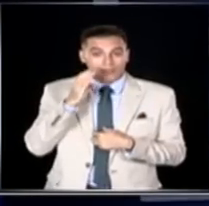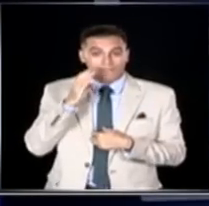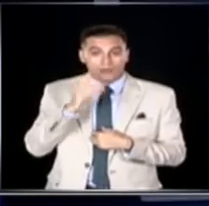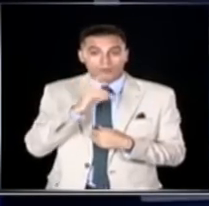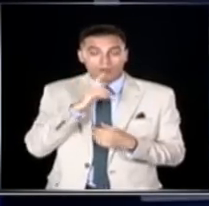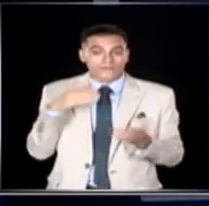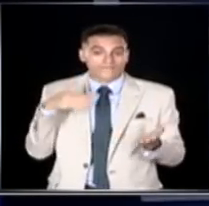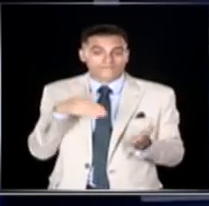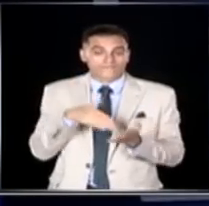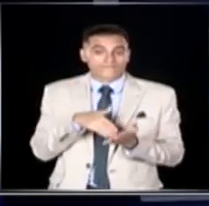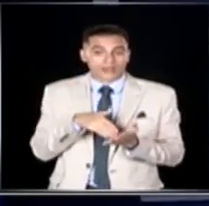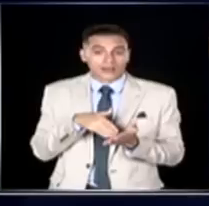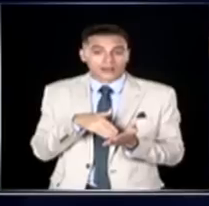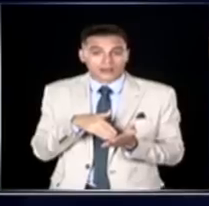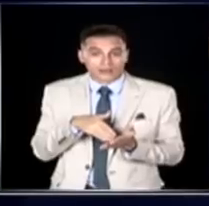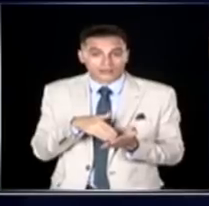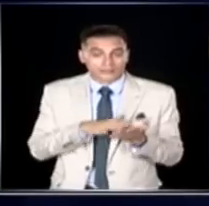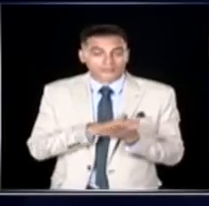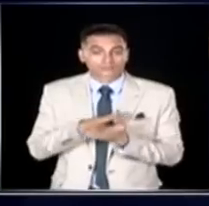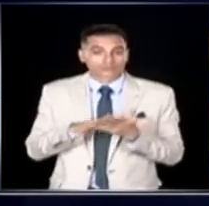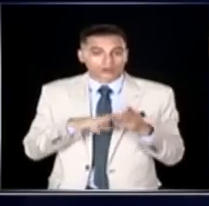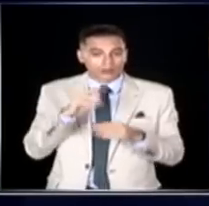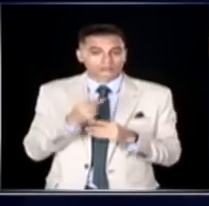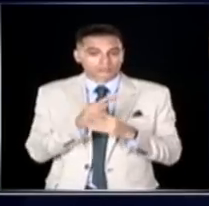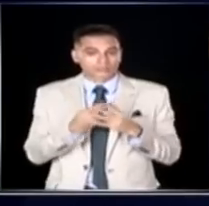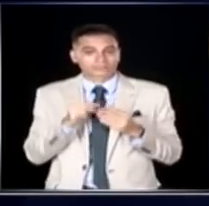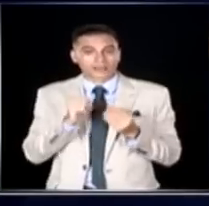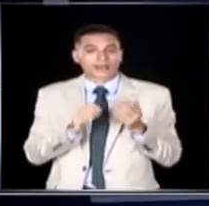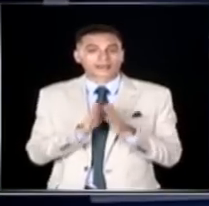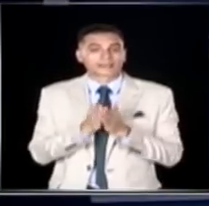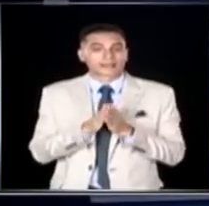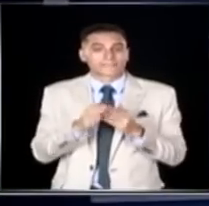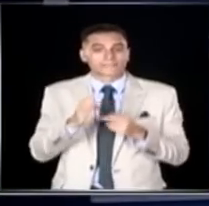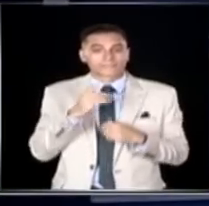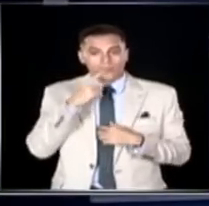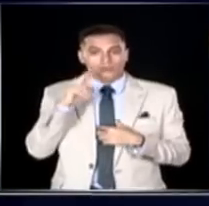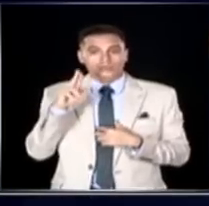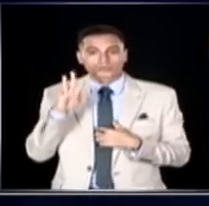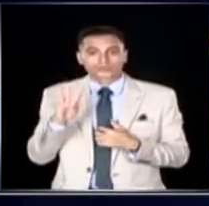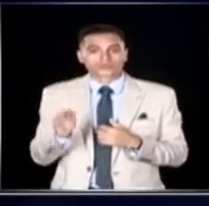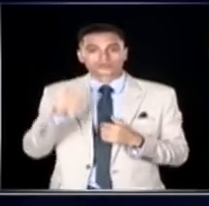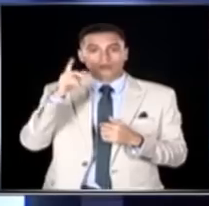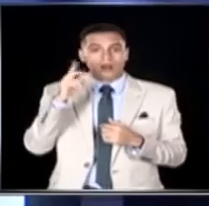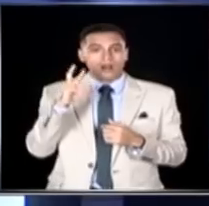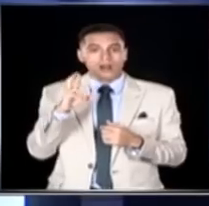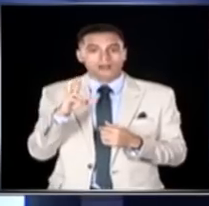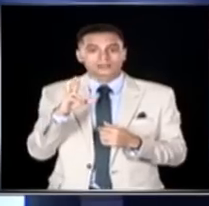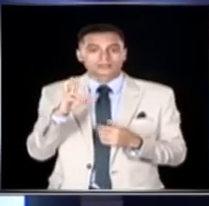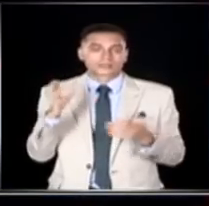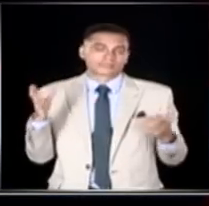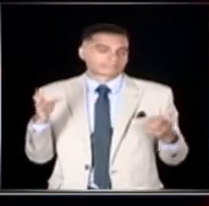لكنه في الآخر بيقع في الفقر الشديد. إجابتك يا محمود؟ تشارلز ديكنز. إجابة خاطئة.